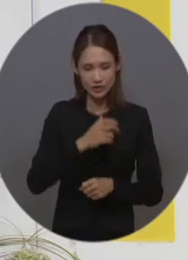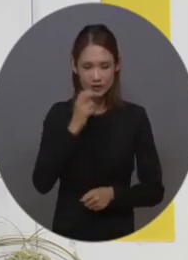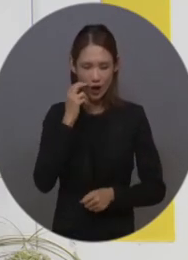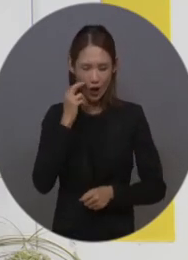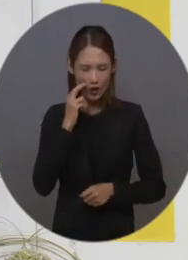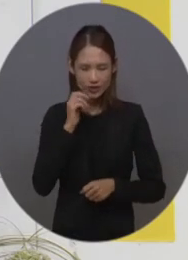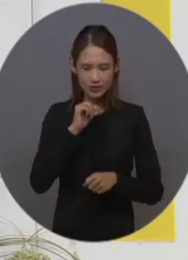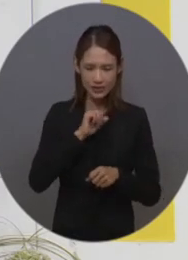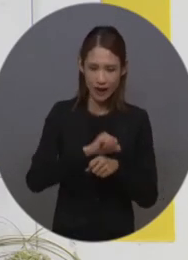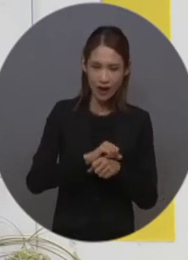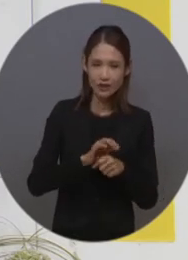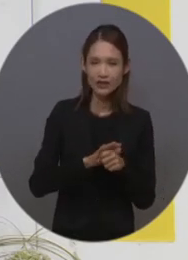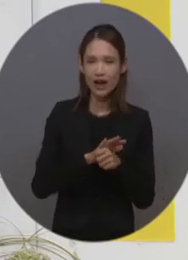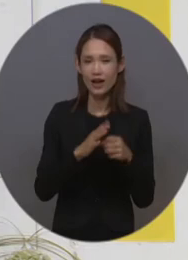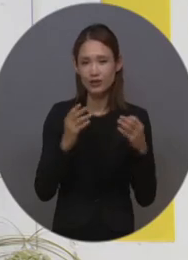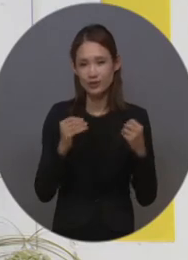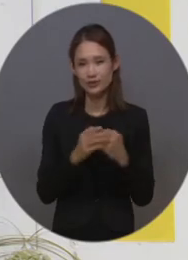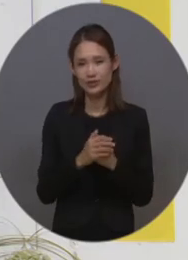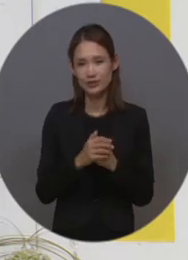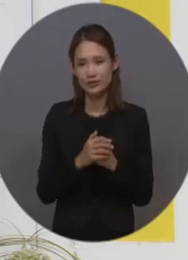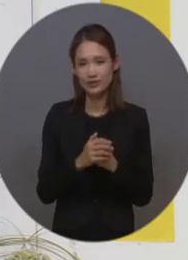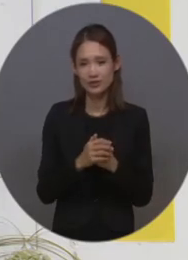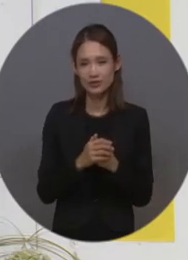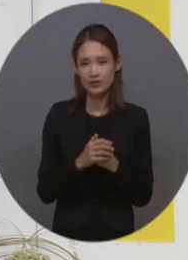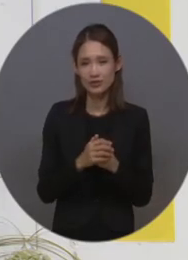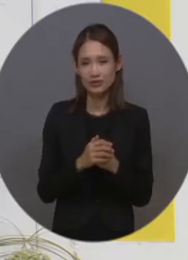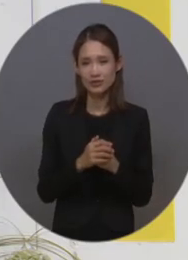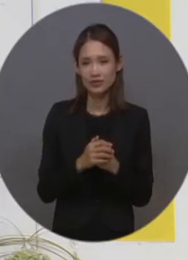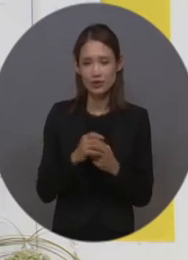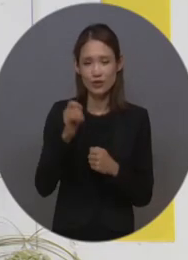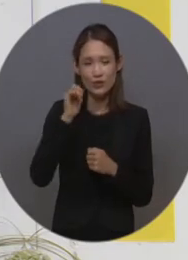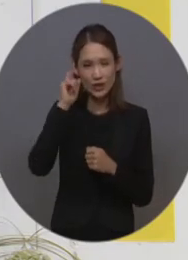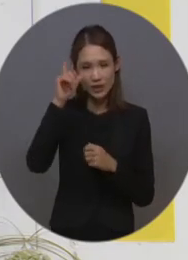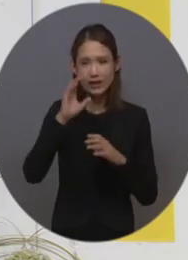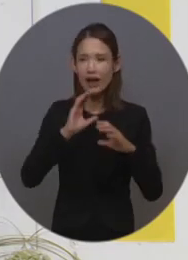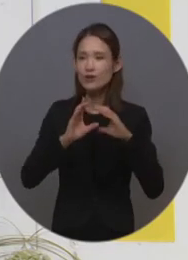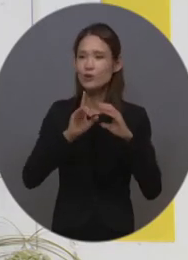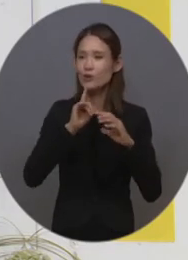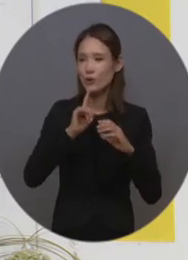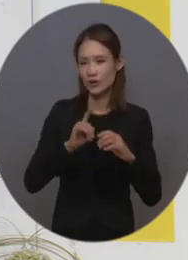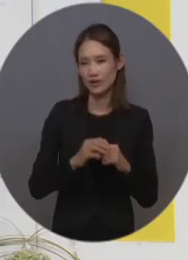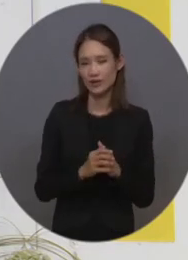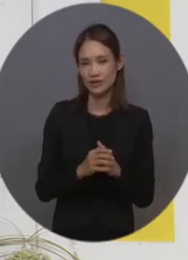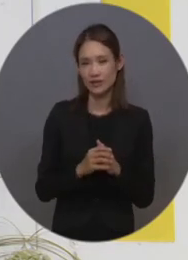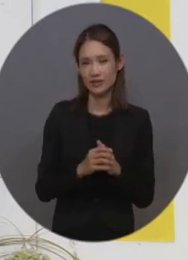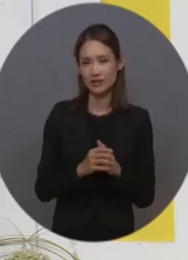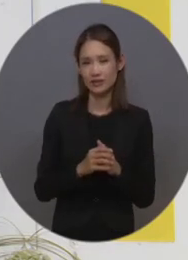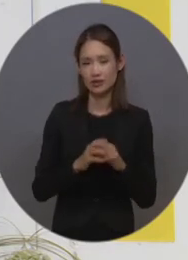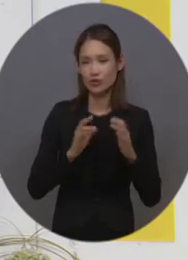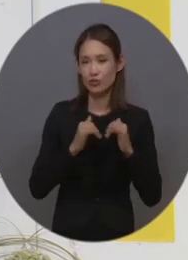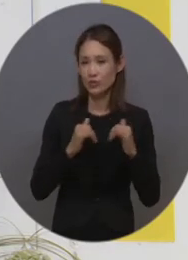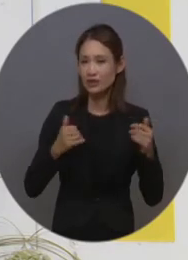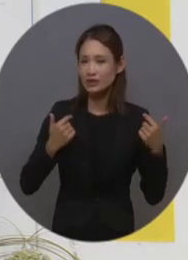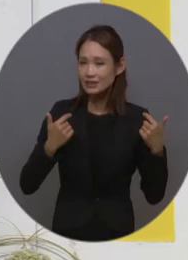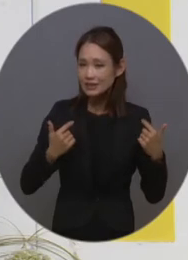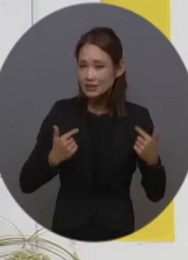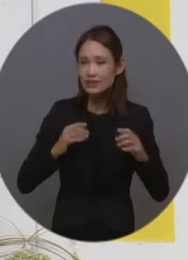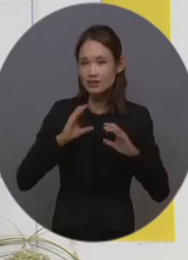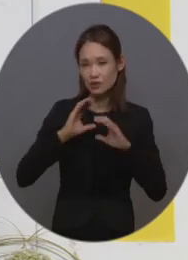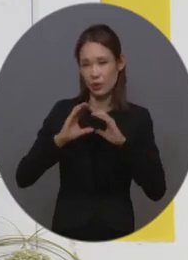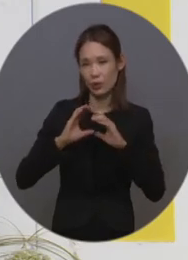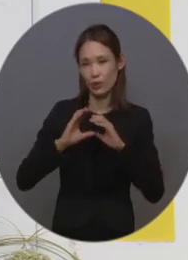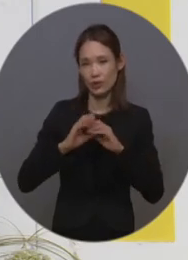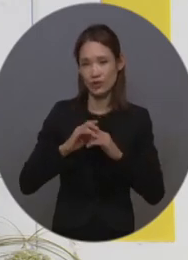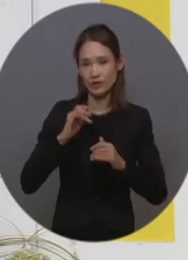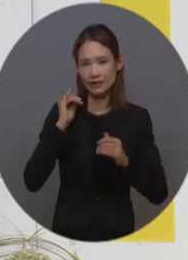사랑을 받고 네. Great Communicator, 위대한 소통자라 이랬습니다. 네. 네, 국민들과 늘 소통을 하고 기자회견을